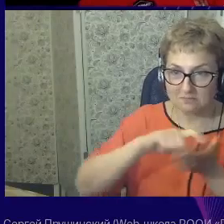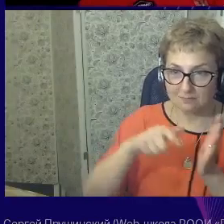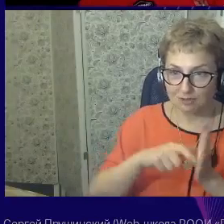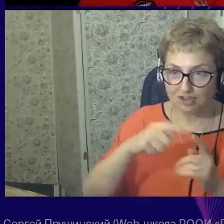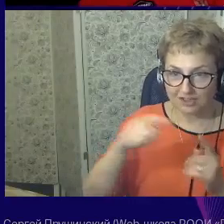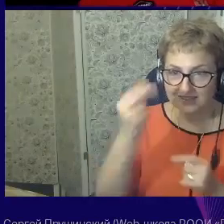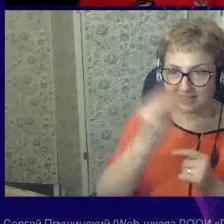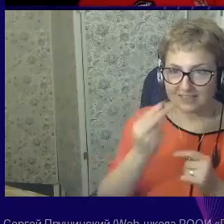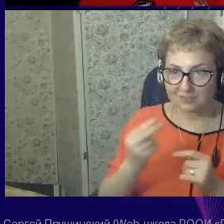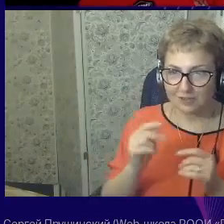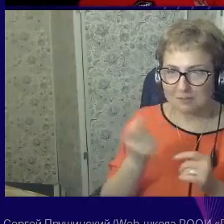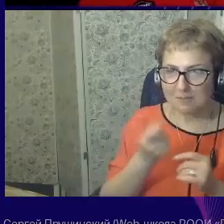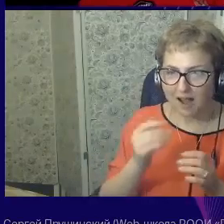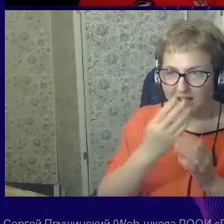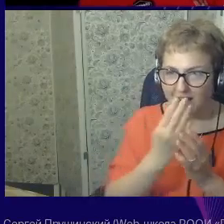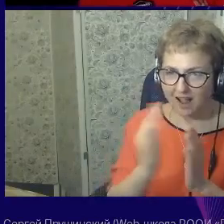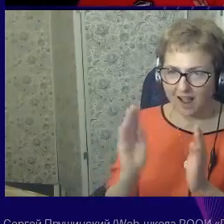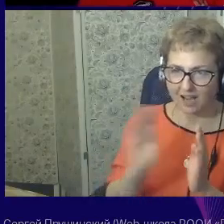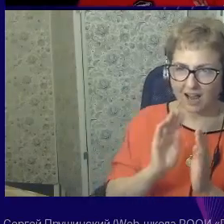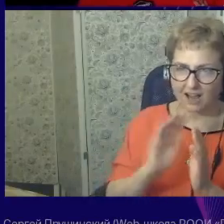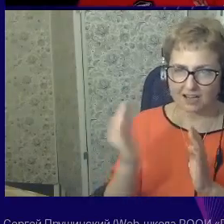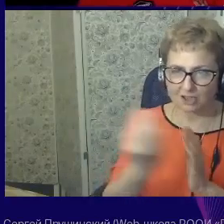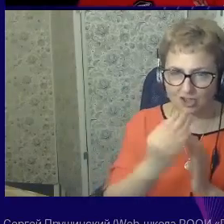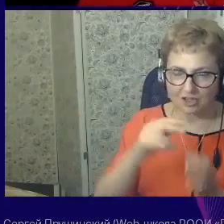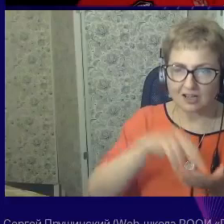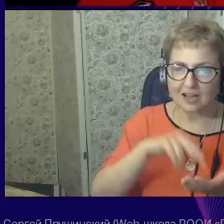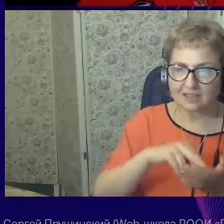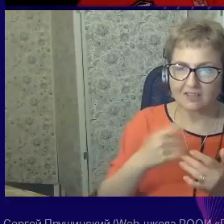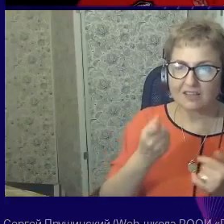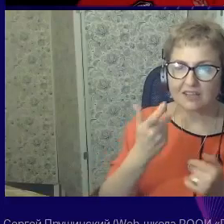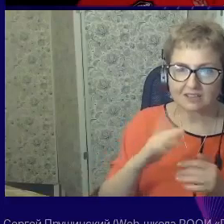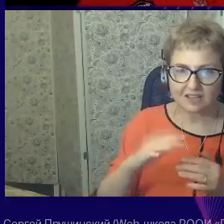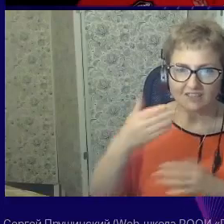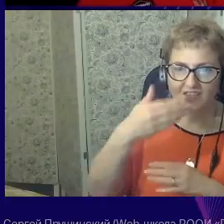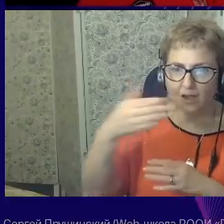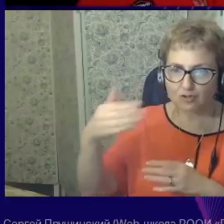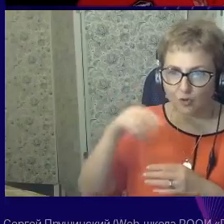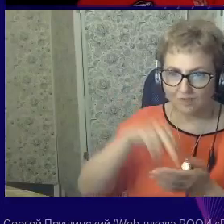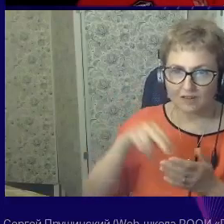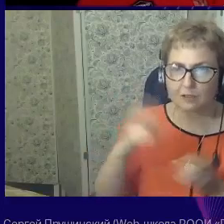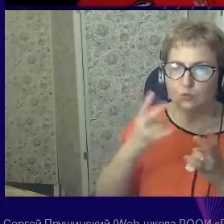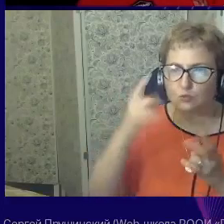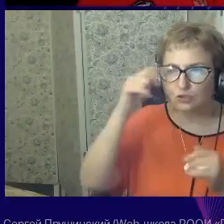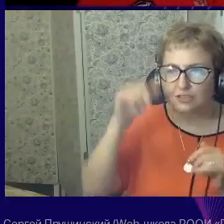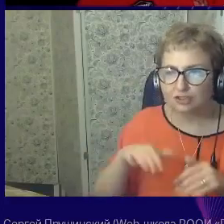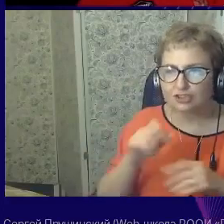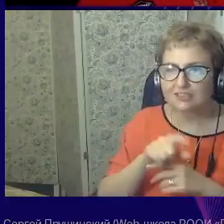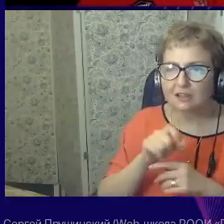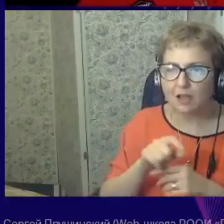помещения и нарисовано маленькое ограждение. Расставлены несколько вот этих флажков, и надо решить